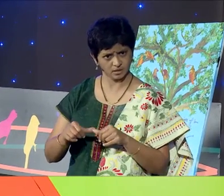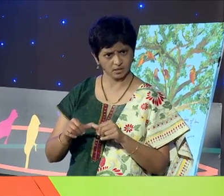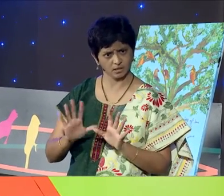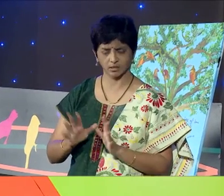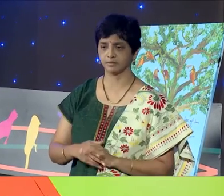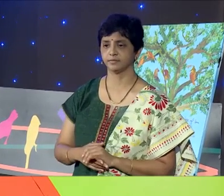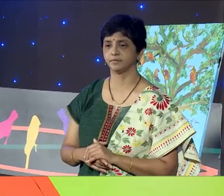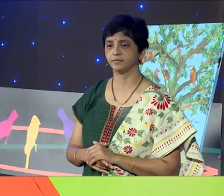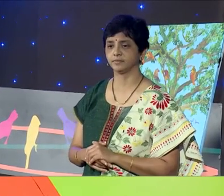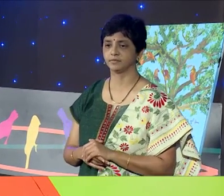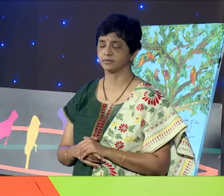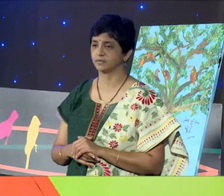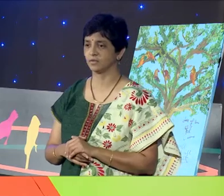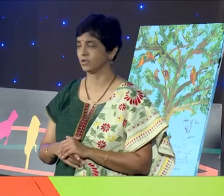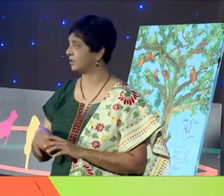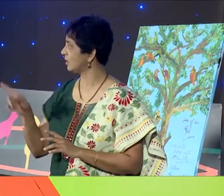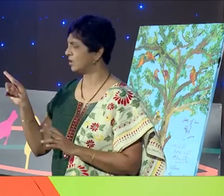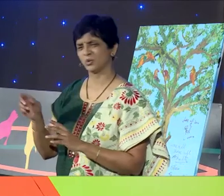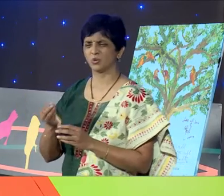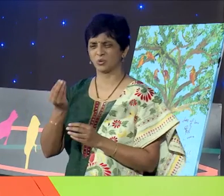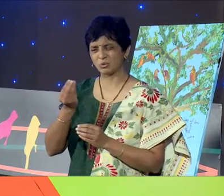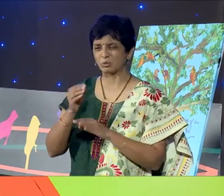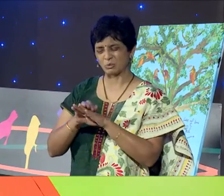घर छोड़ देता। ठीक ठीक ही चल रहा था।